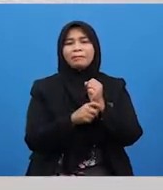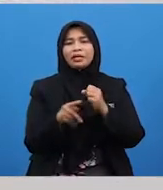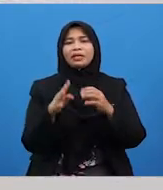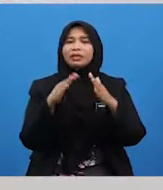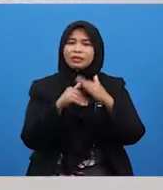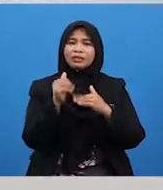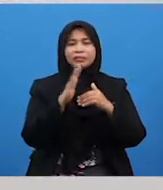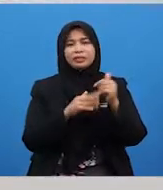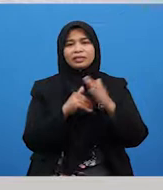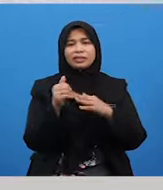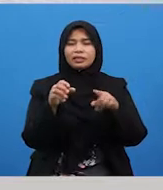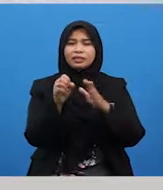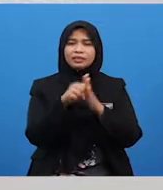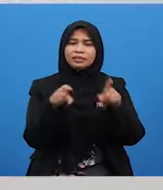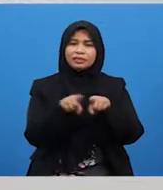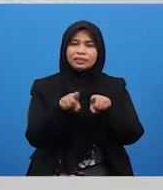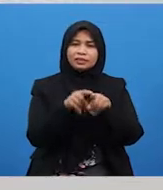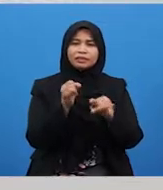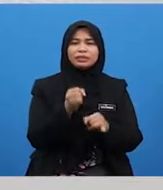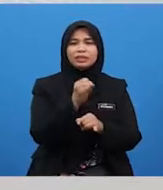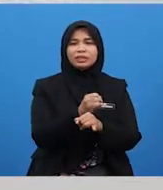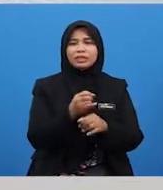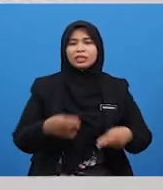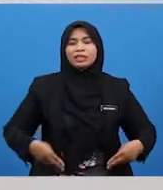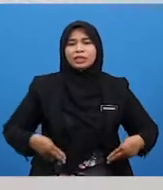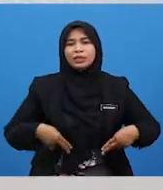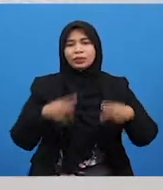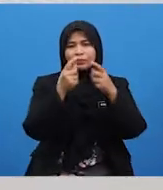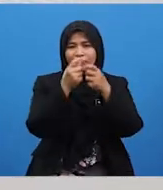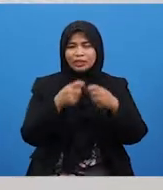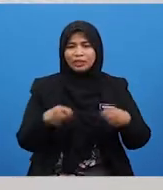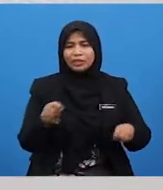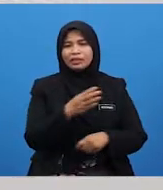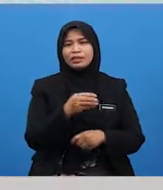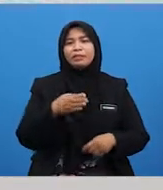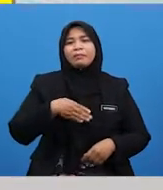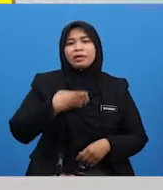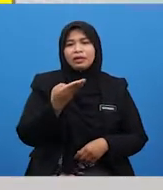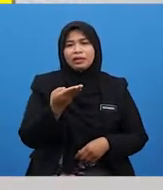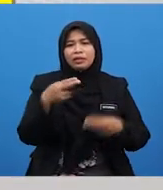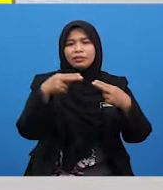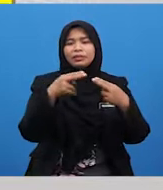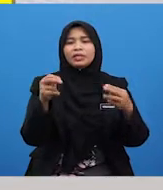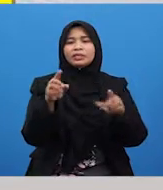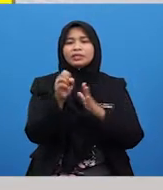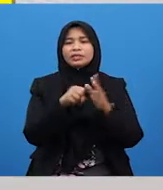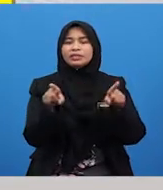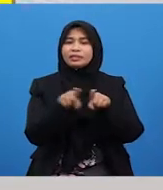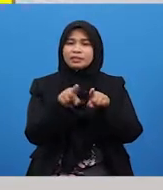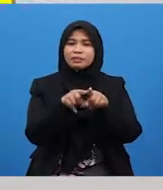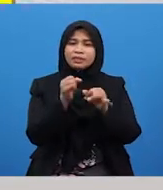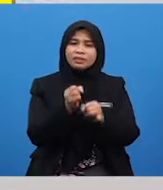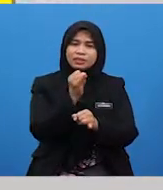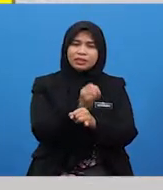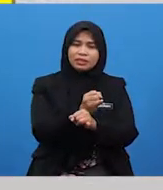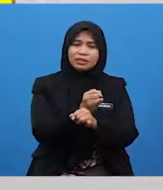kemesraan sesama jiran, kehidupan tenang dan bahagia, hubungan sesama jiran semakin